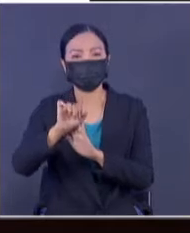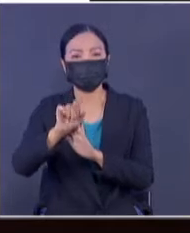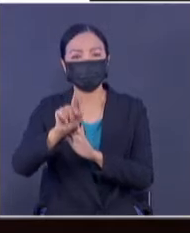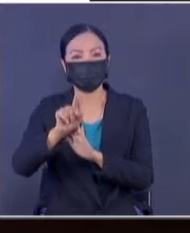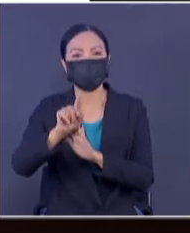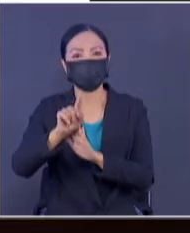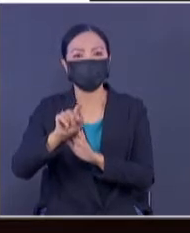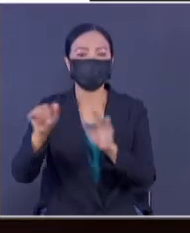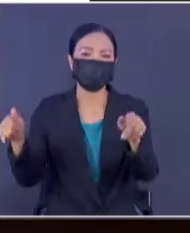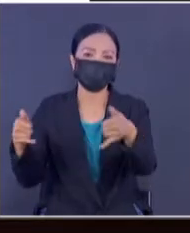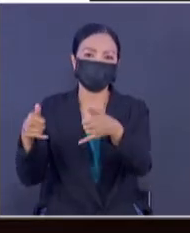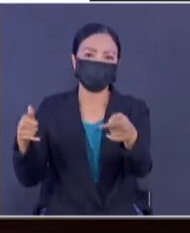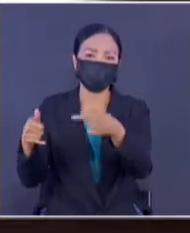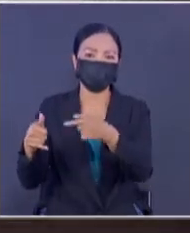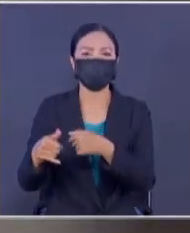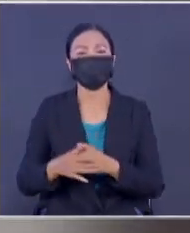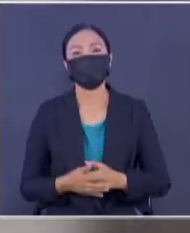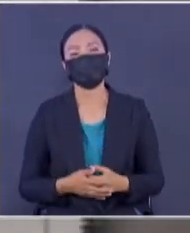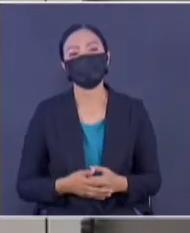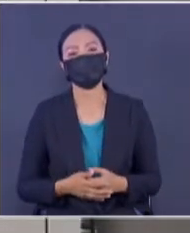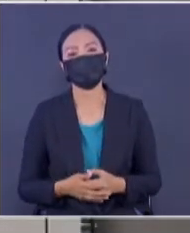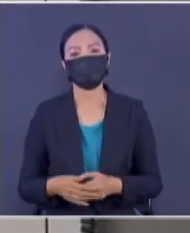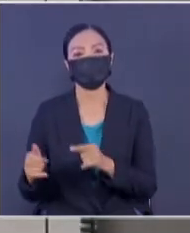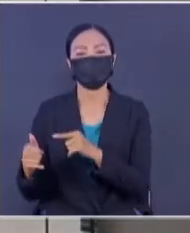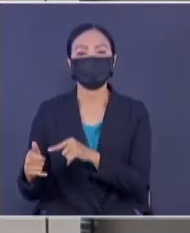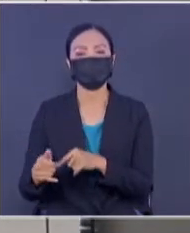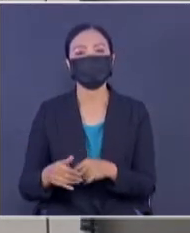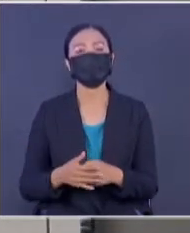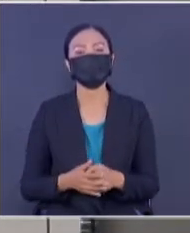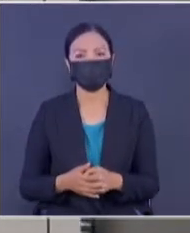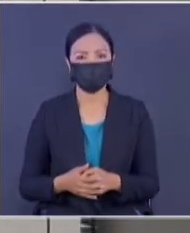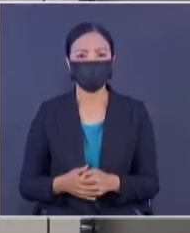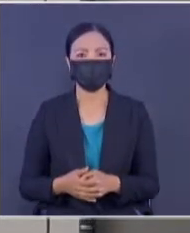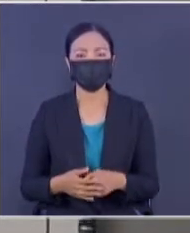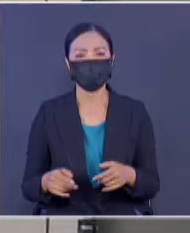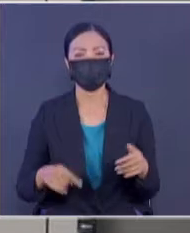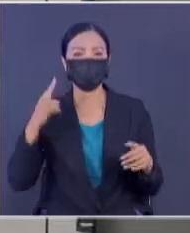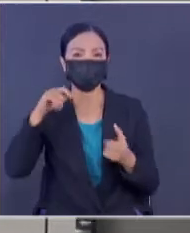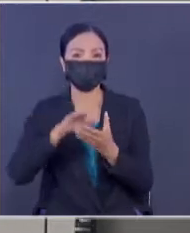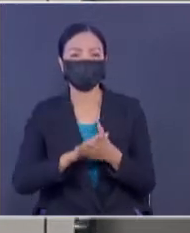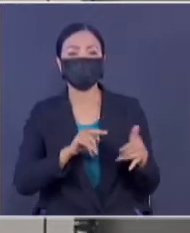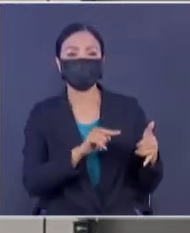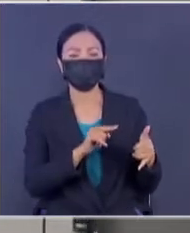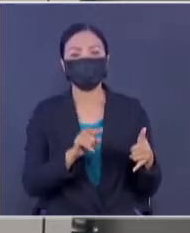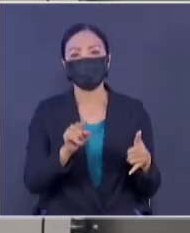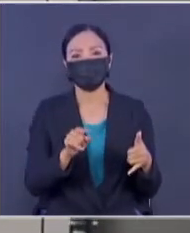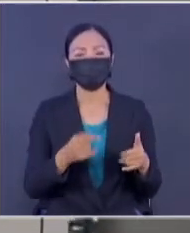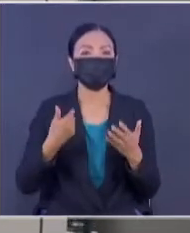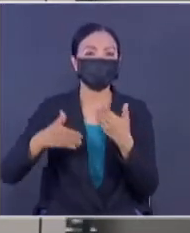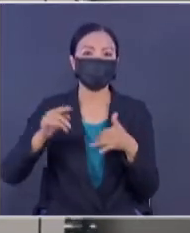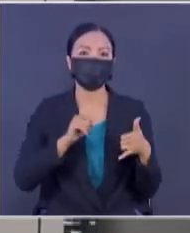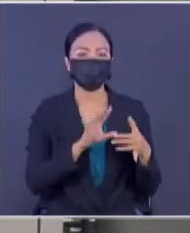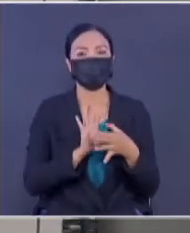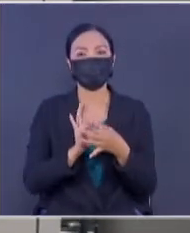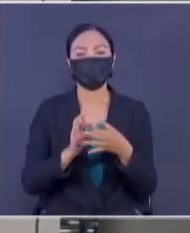างว่าเป็นตำรวจนะคะชื่อว่าเกรียงไกรซึ่งอีกฝ่ายก็บอกว่าข้อมูลชื่อแอนนาภรรยาของต้อมเรนโบว์นั้นมีประวัติเกี่ยว